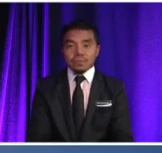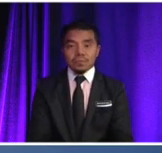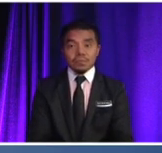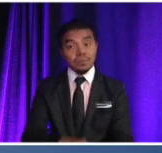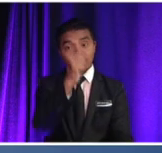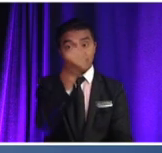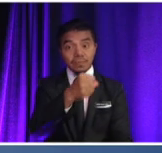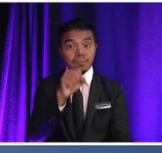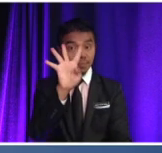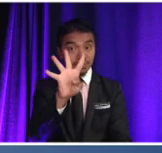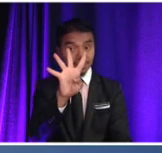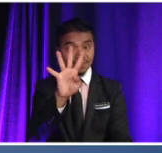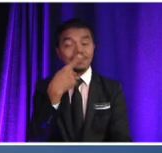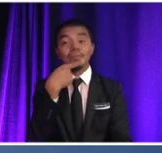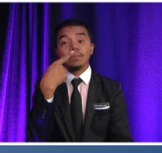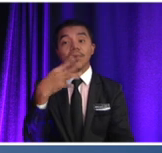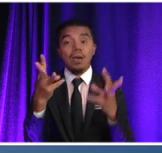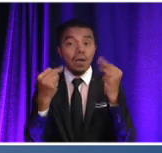ini keempat